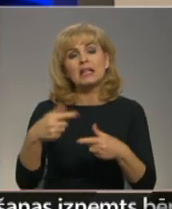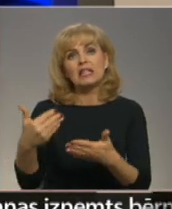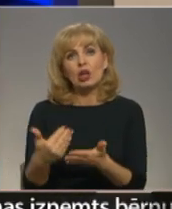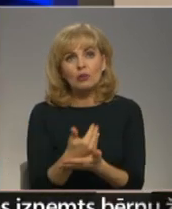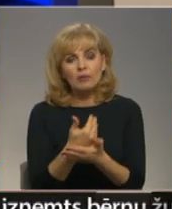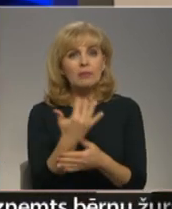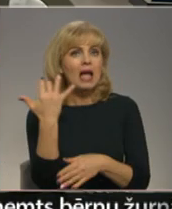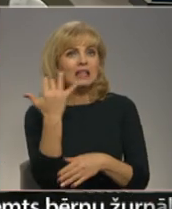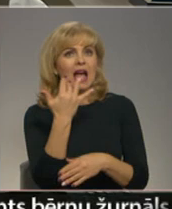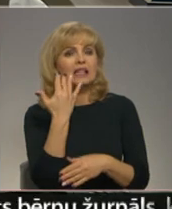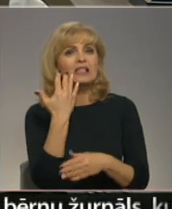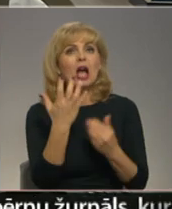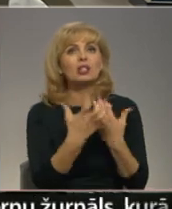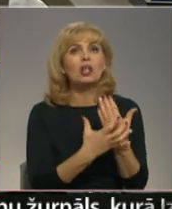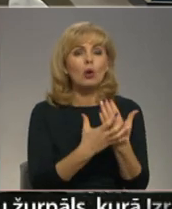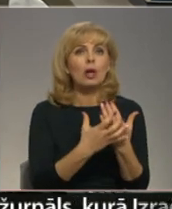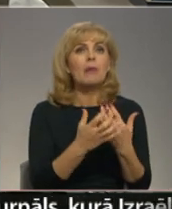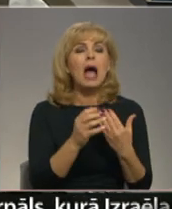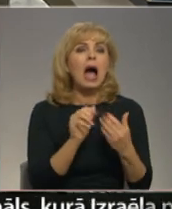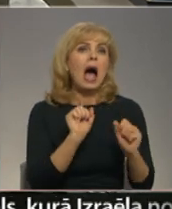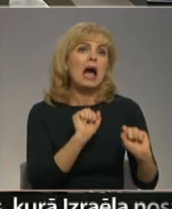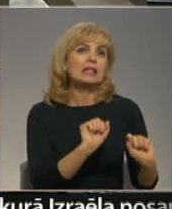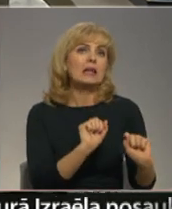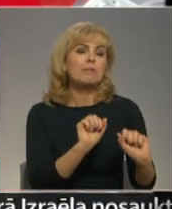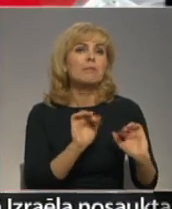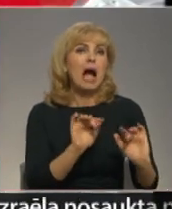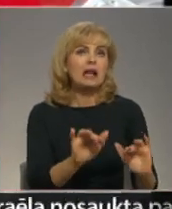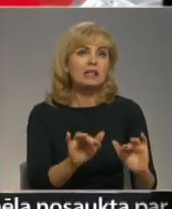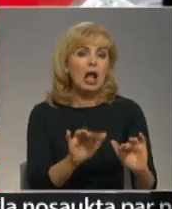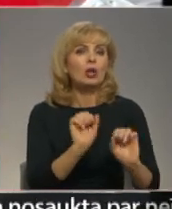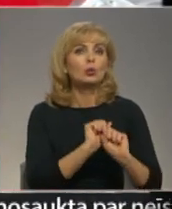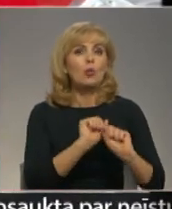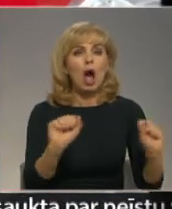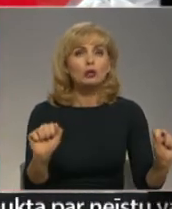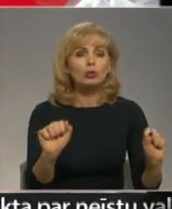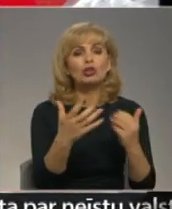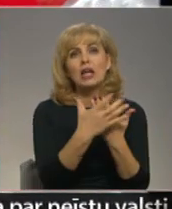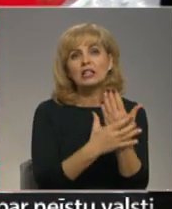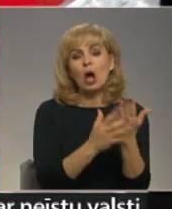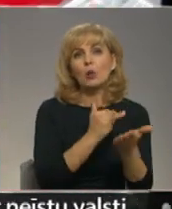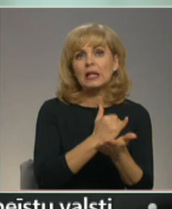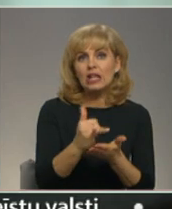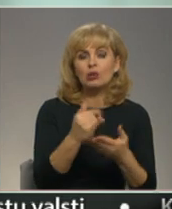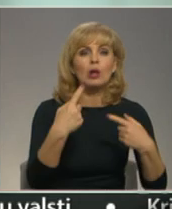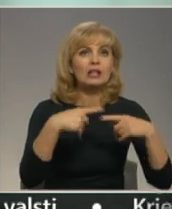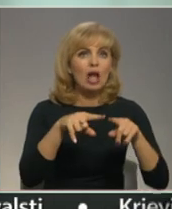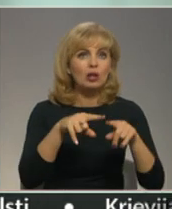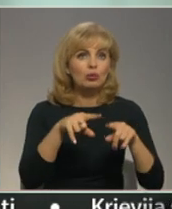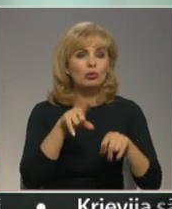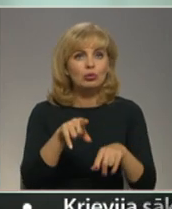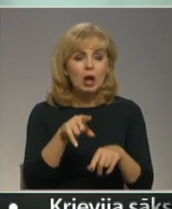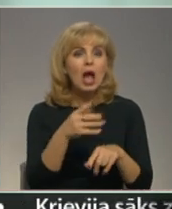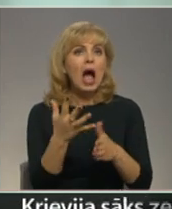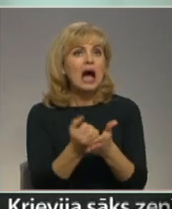neredzamā cimda, kas radīts no antibakteriāla materiāla, lai nodrošinātu roku tīrību un pie tehnoloģijas, kas palīdzēs atrast